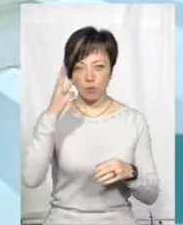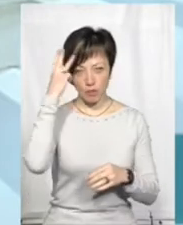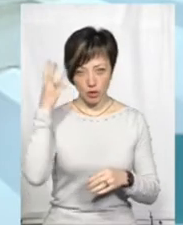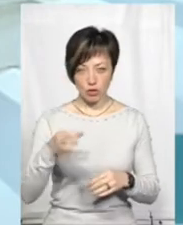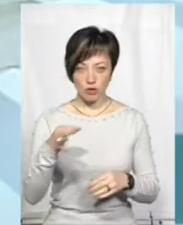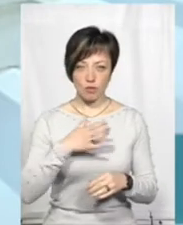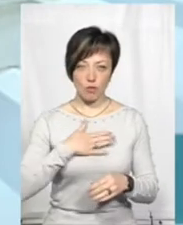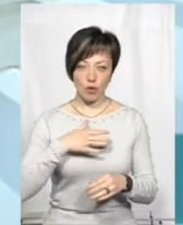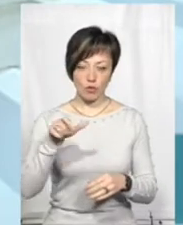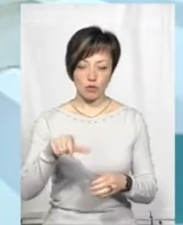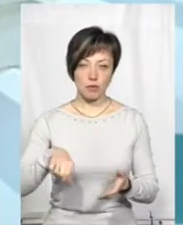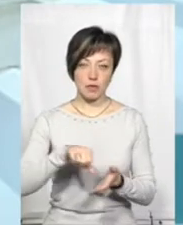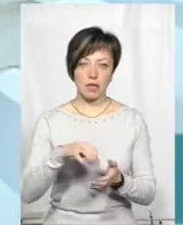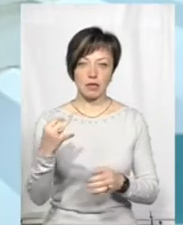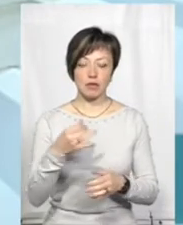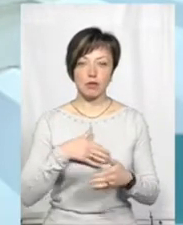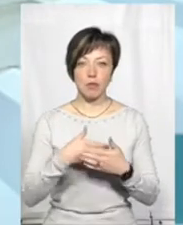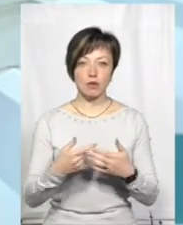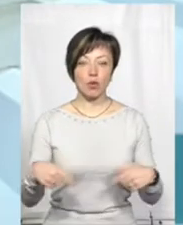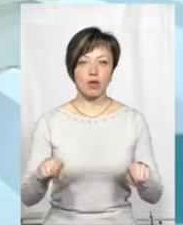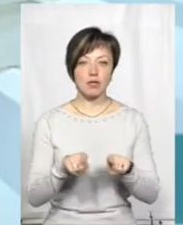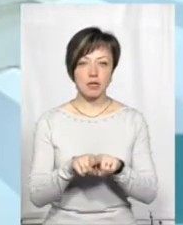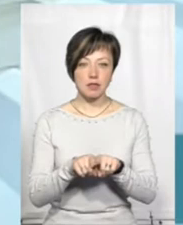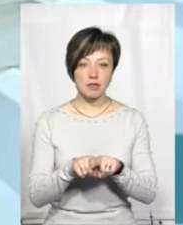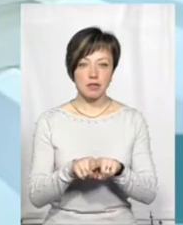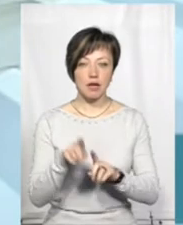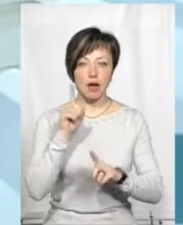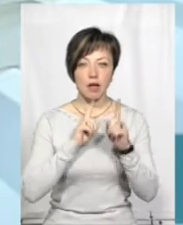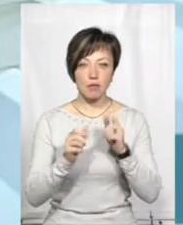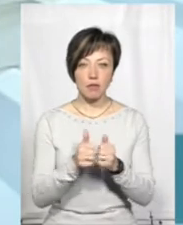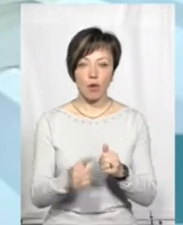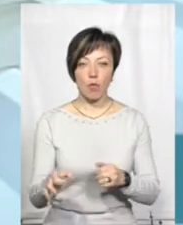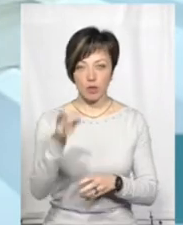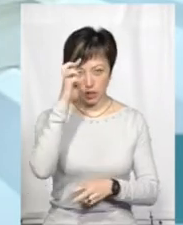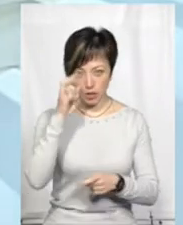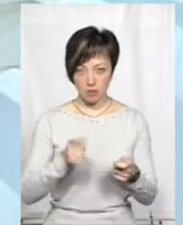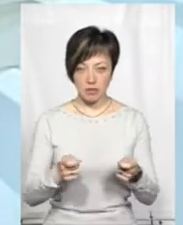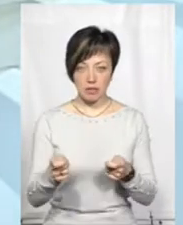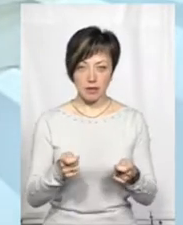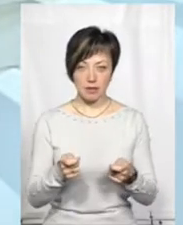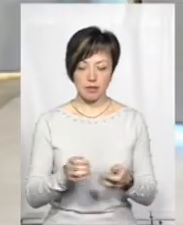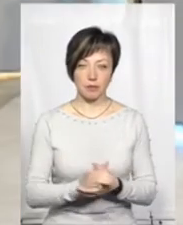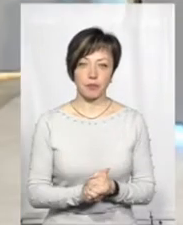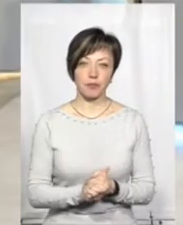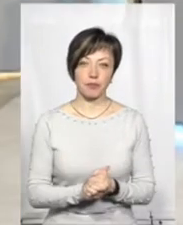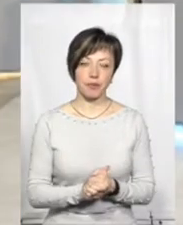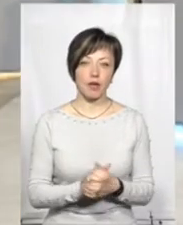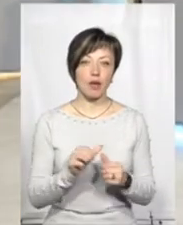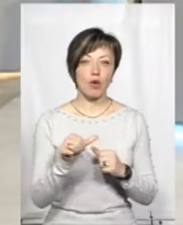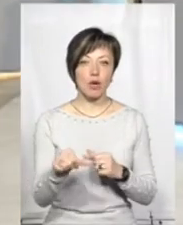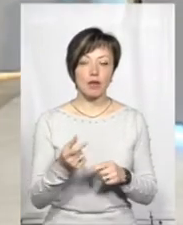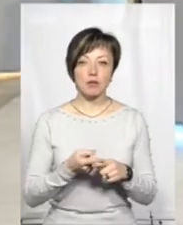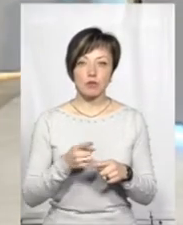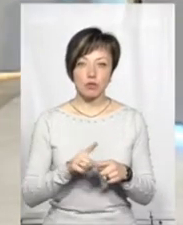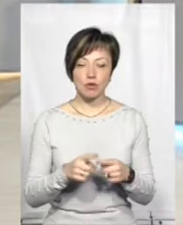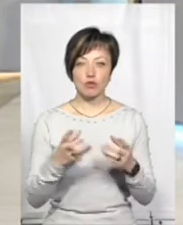особі, скажімо, представляє інтереси громадської організації в громадській раді при обласній державній адміністрації. Окрім цього,